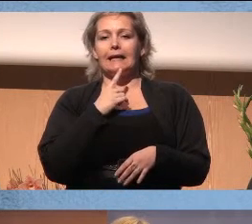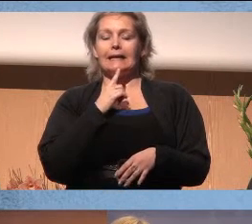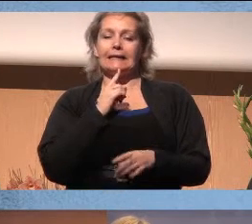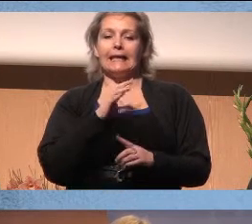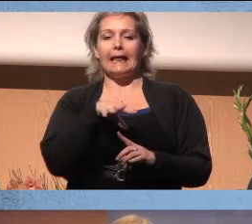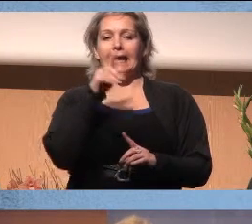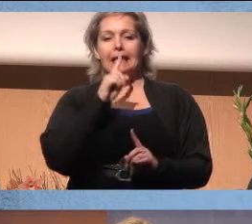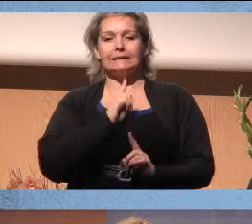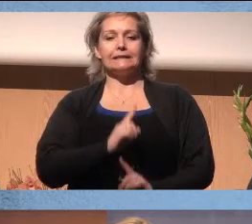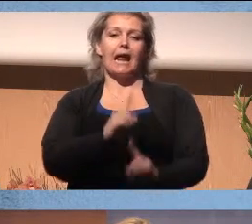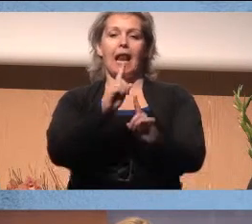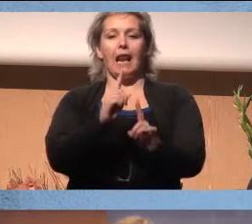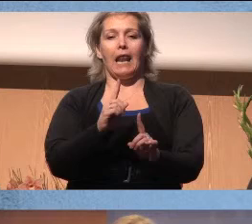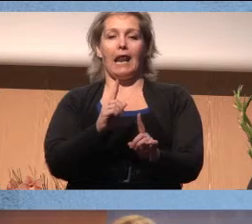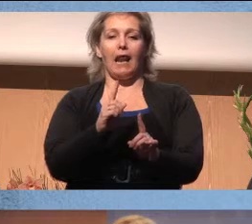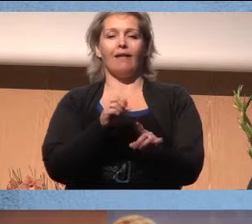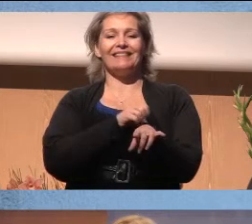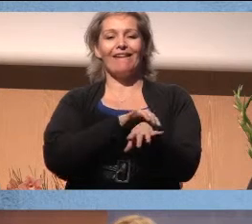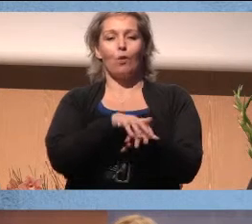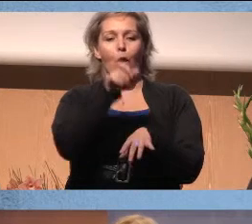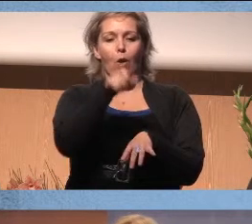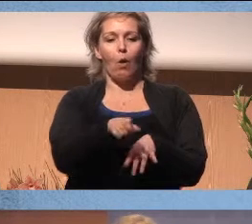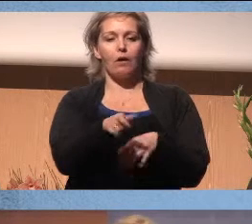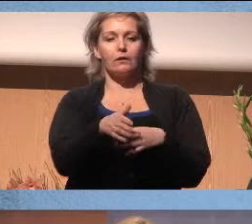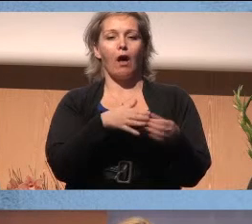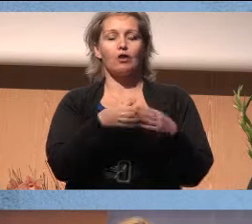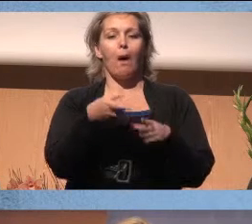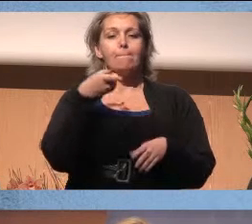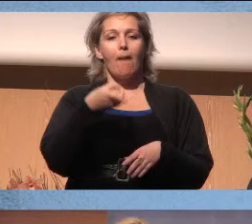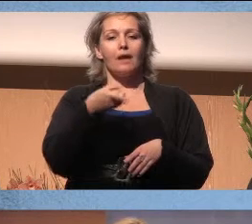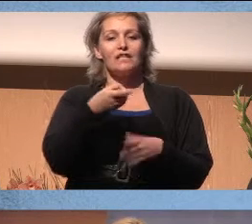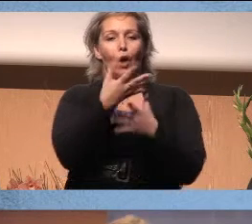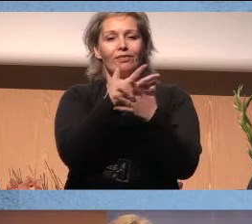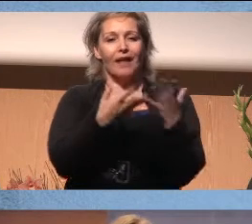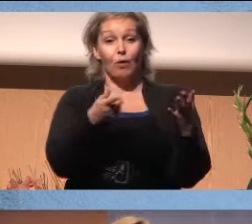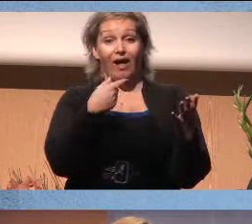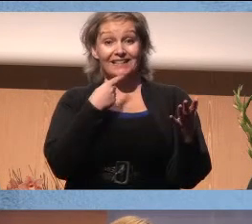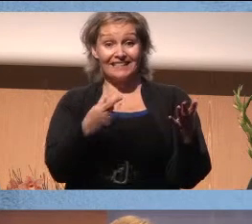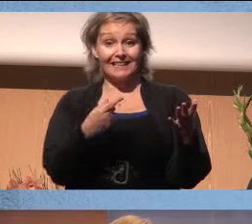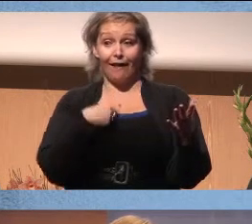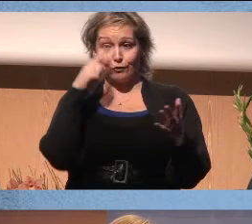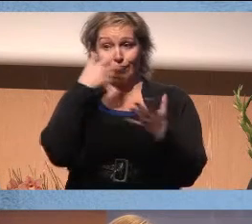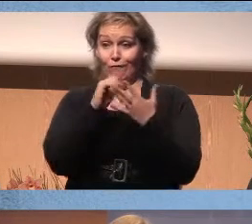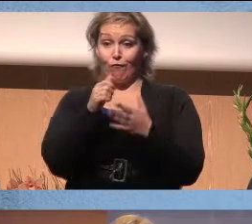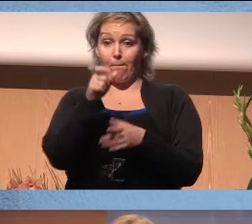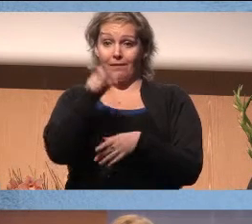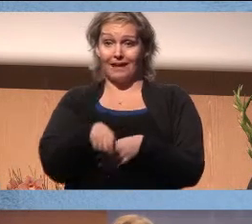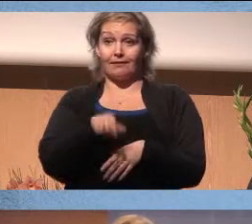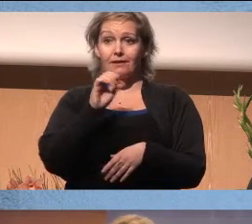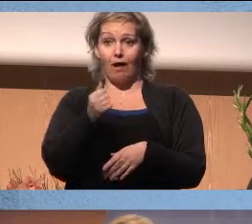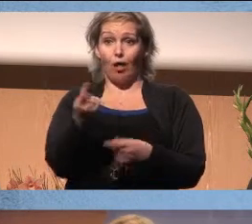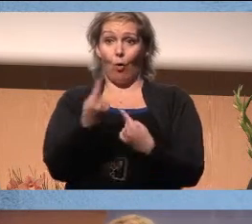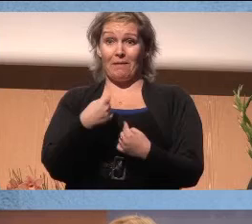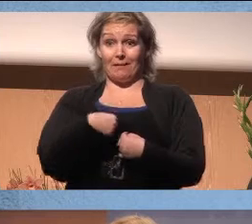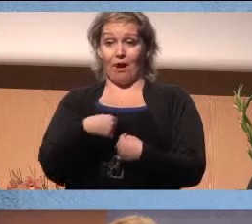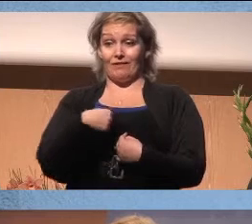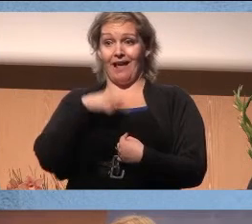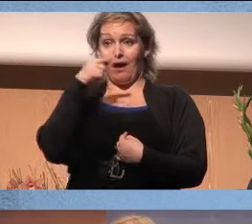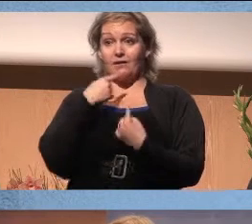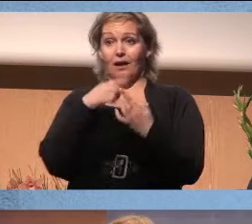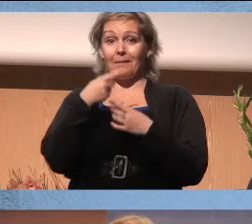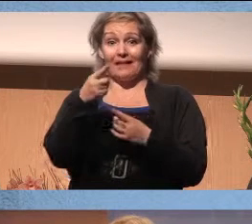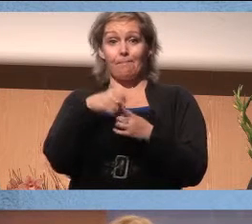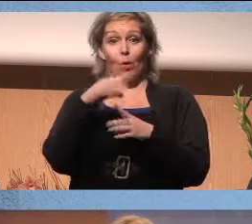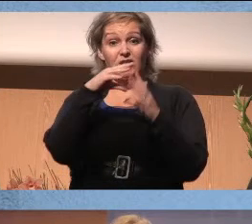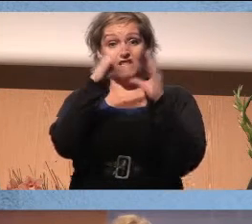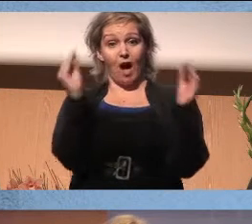en nevrolog laget Parkinson-nett, og han sier følgende: «Jeg skjønner ikke hvorfor pasienter skal komme til meg når jeg kan snakke med dem